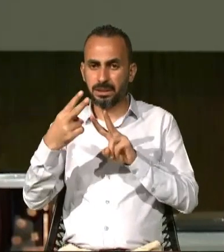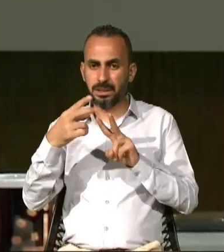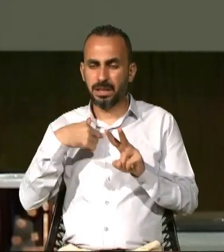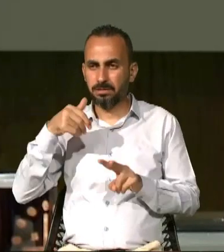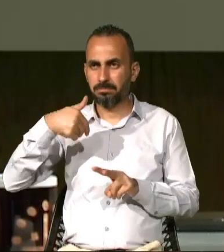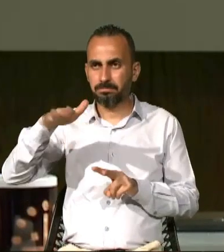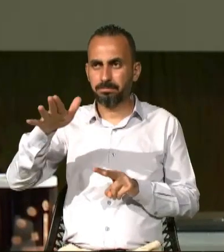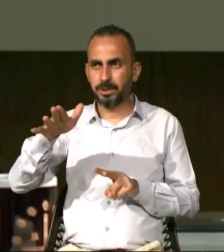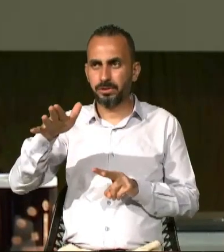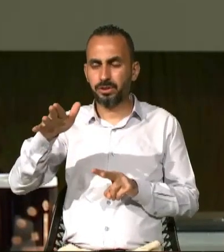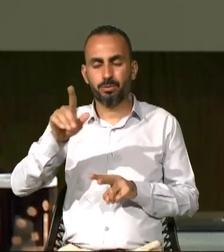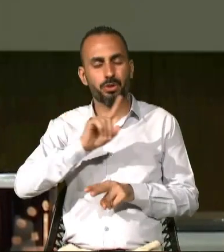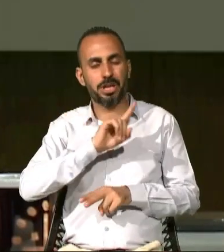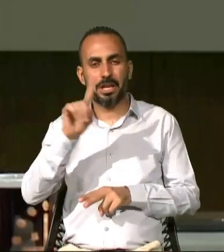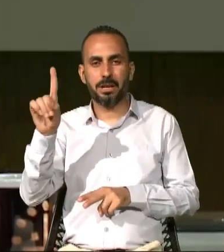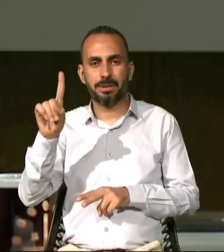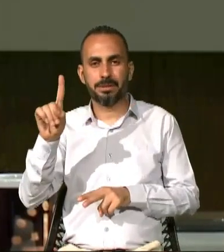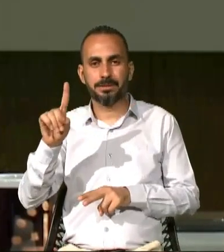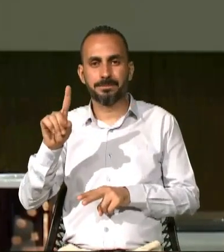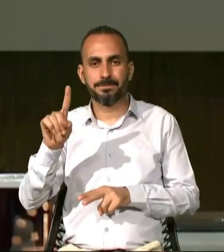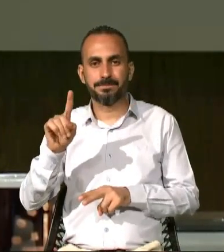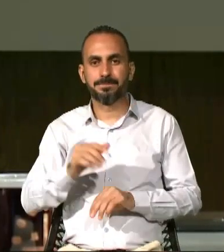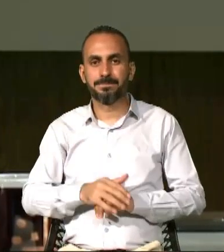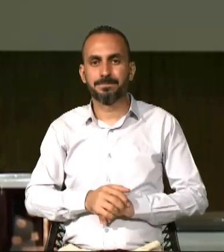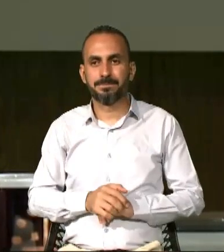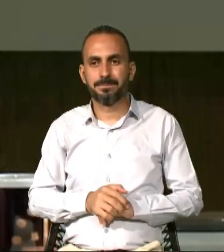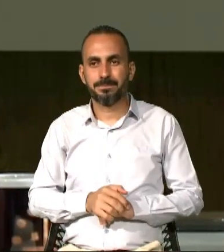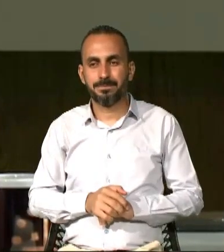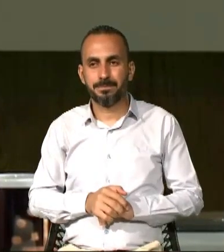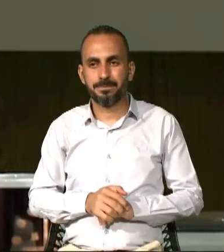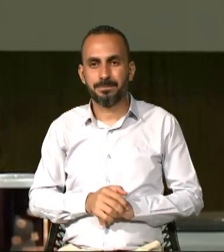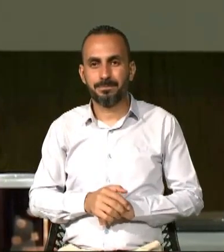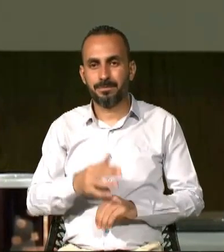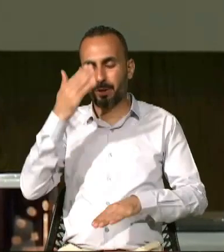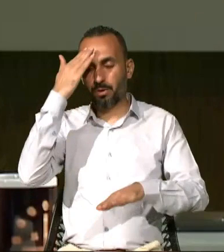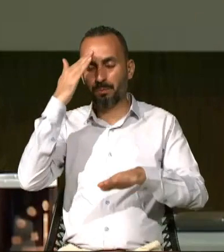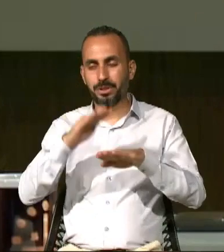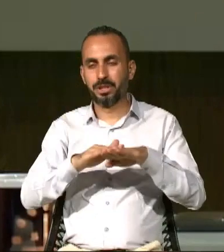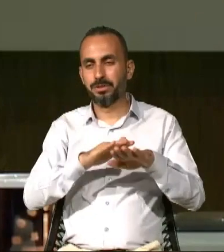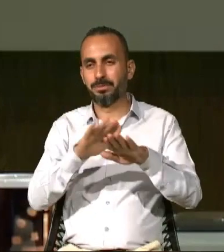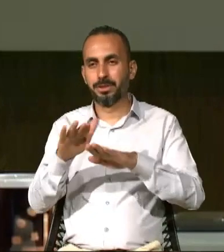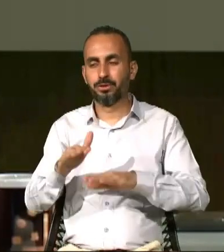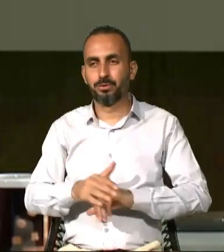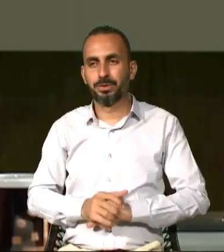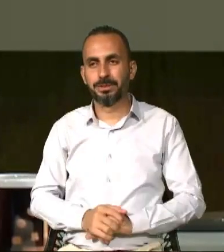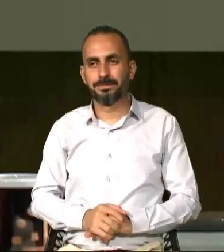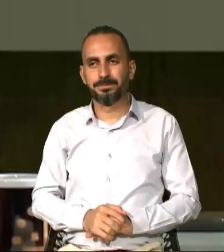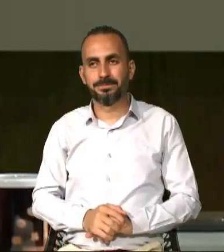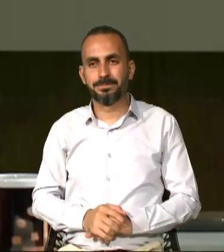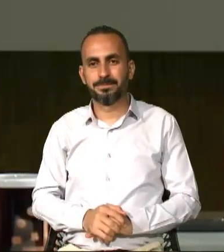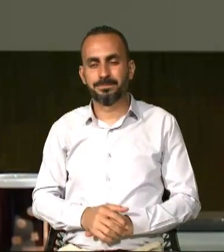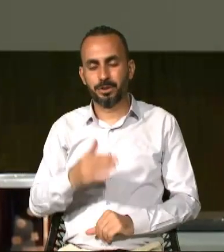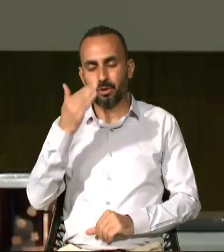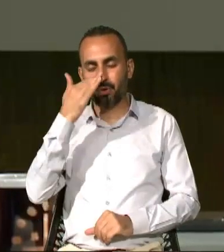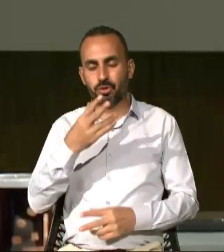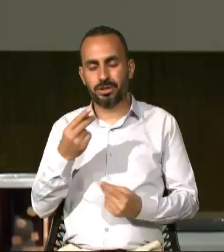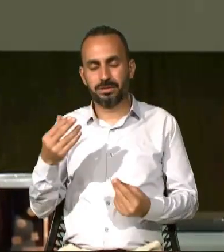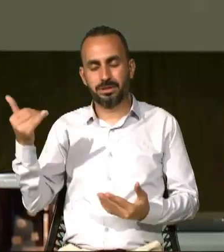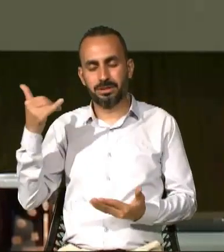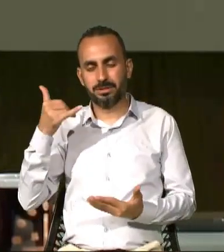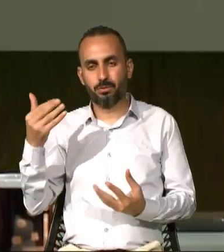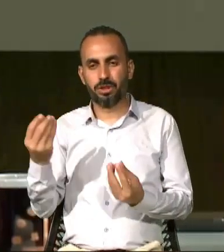المسيح وارجع لكلمته والصلاه معاه. ربنا يباركك يا اخي. الانسان يحتمي في المسيح. شكرا ليك يا حماد لاجل مداخلتك وتشجيعك